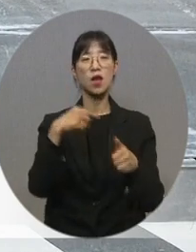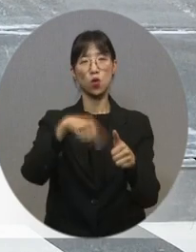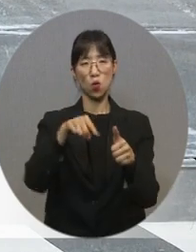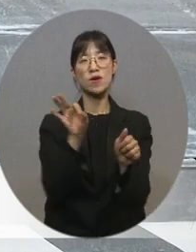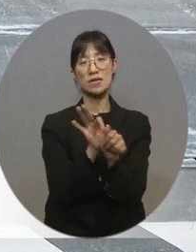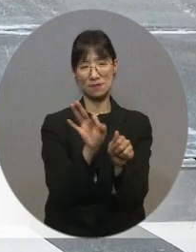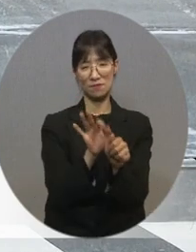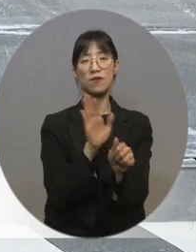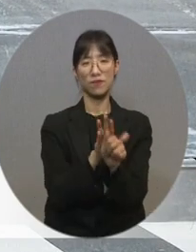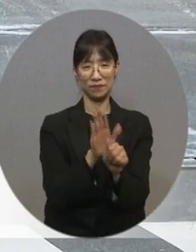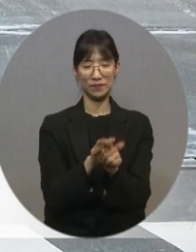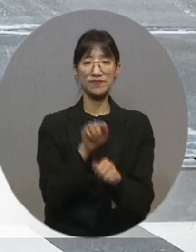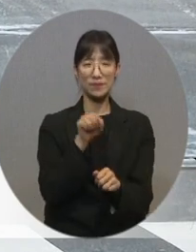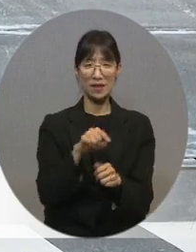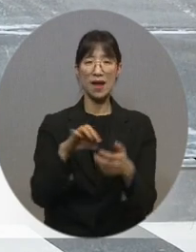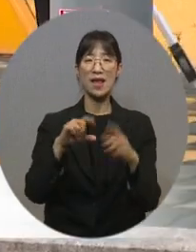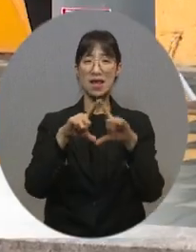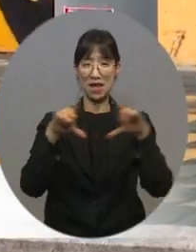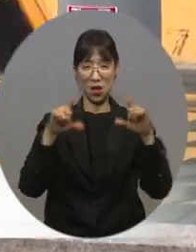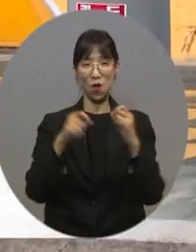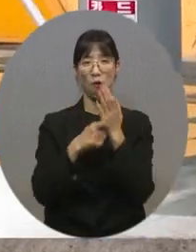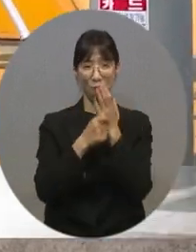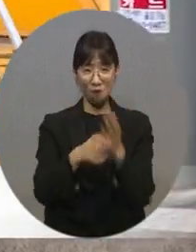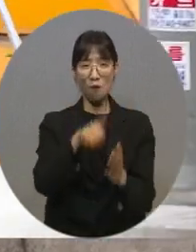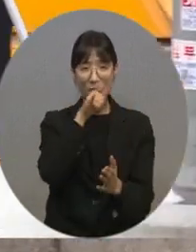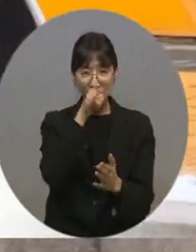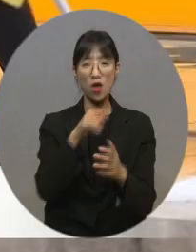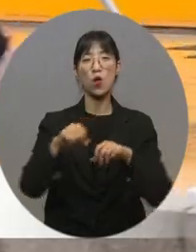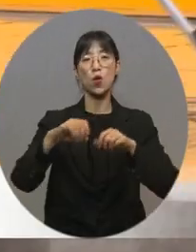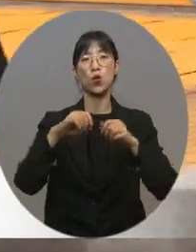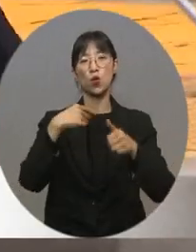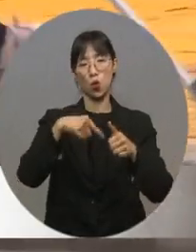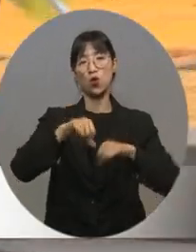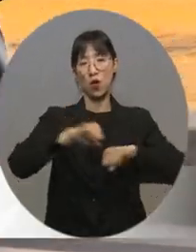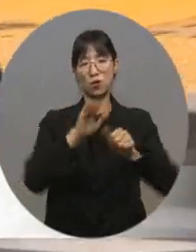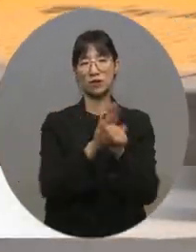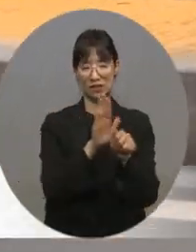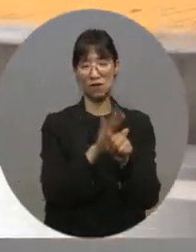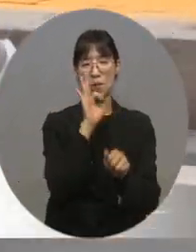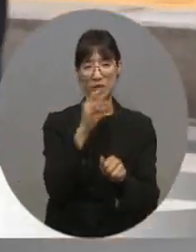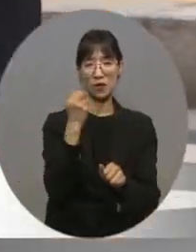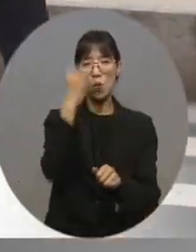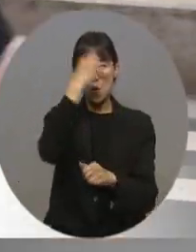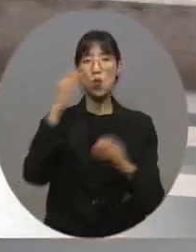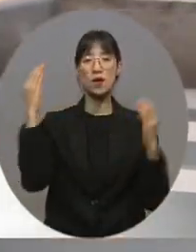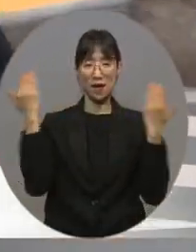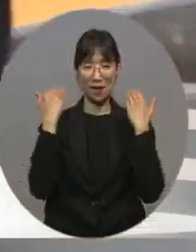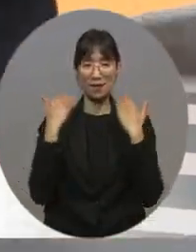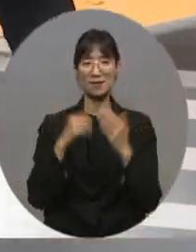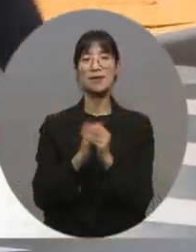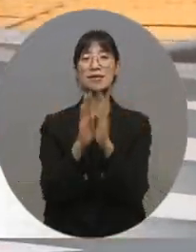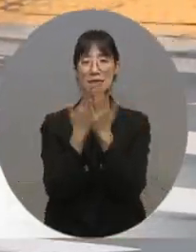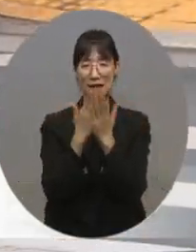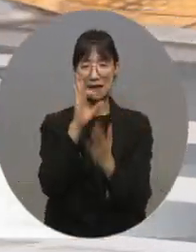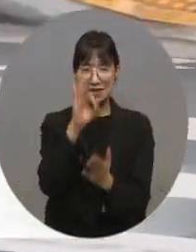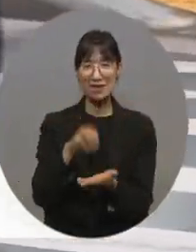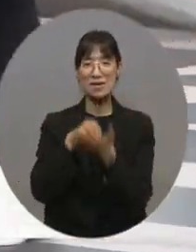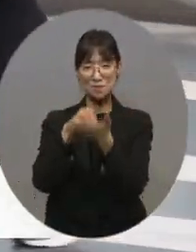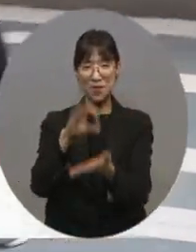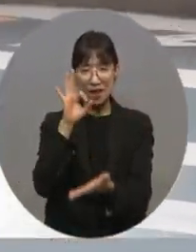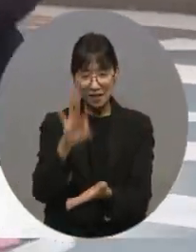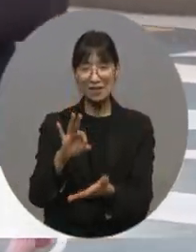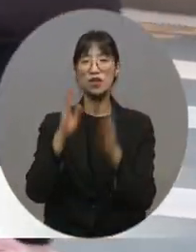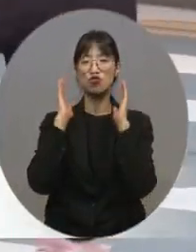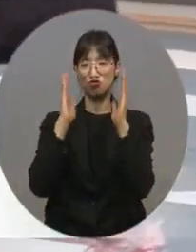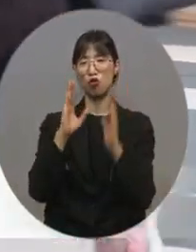교육급여는 이용권 형태로 제공되는 교육 활동 지원비와 고등학생에게 지급되는 교과서 대금 입학금 수업료